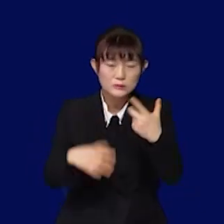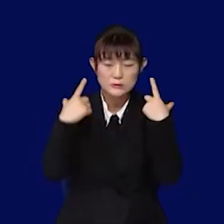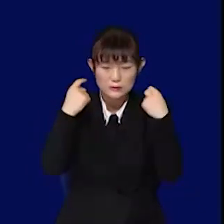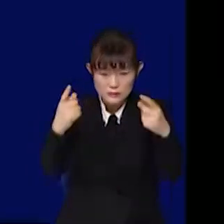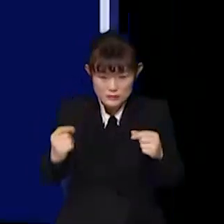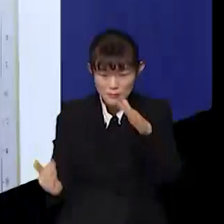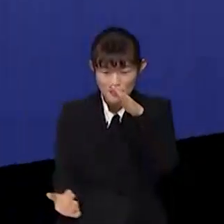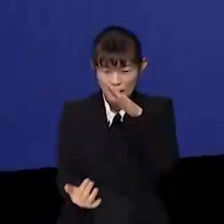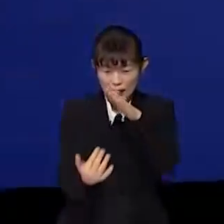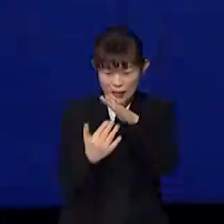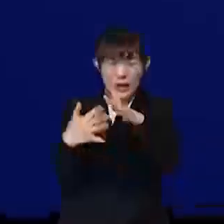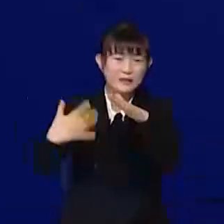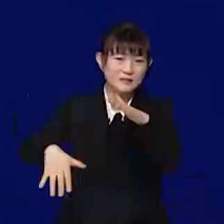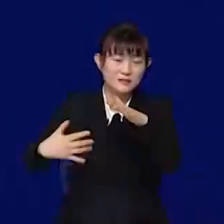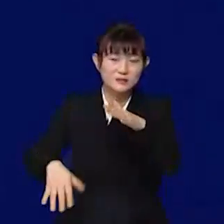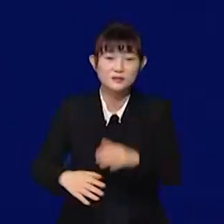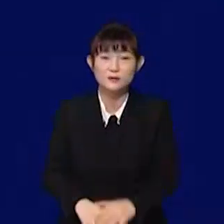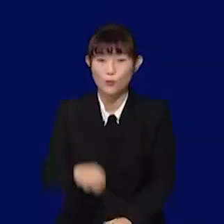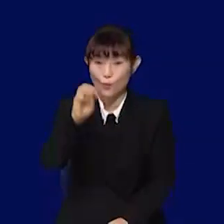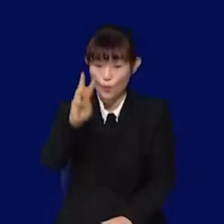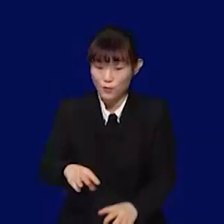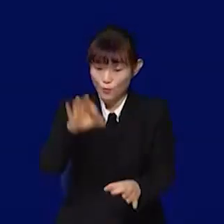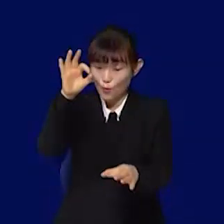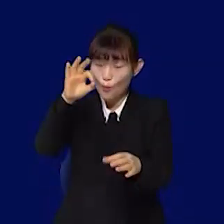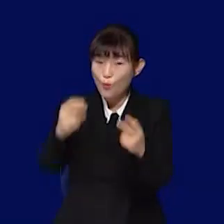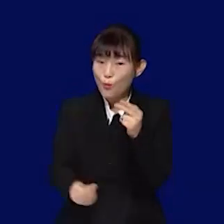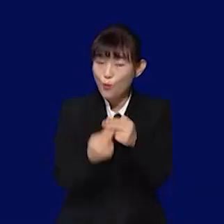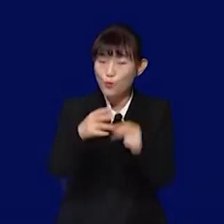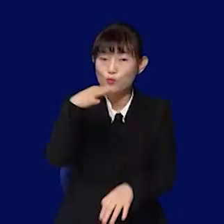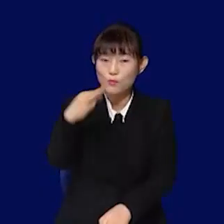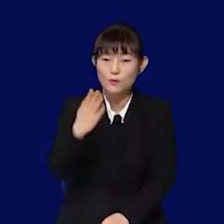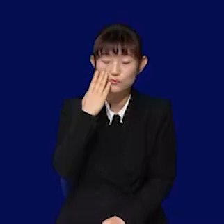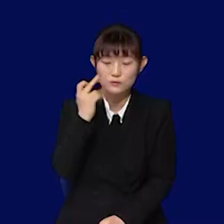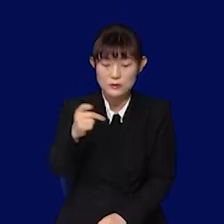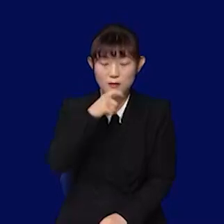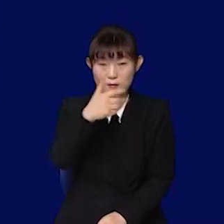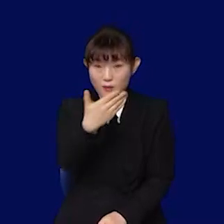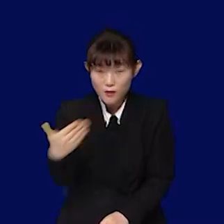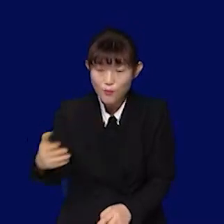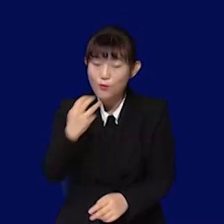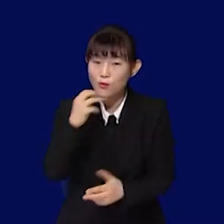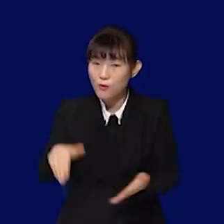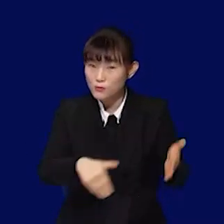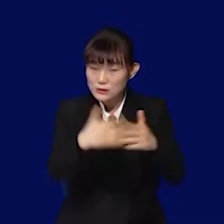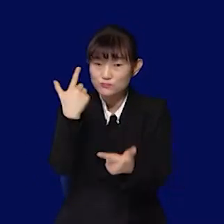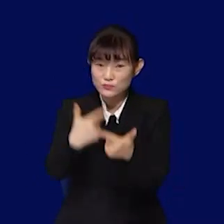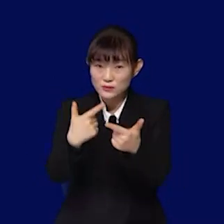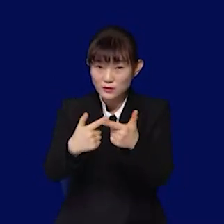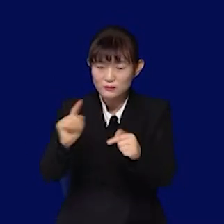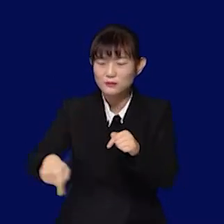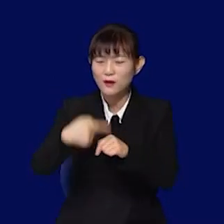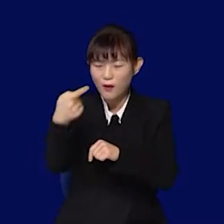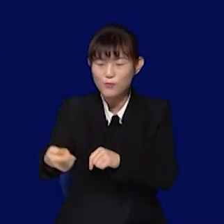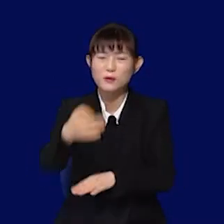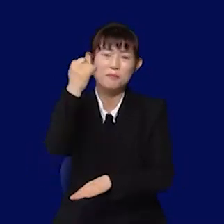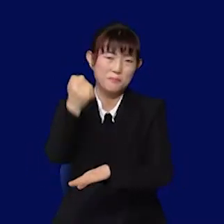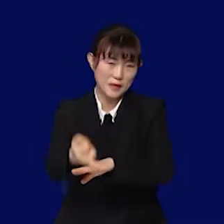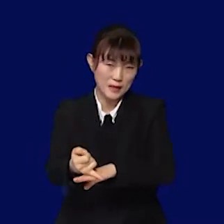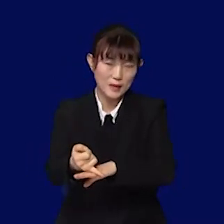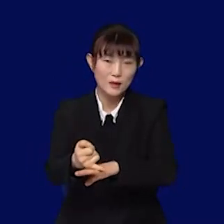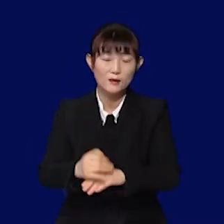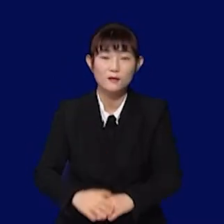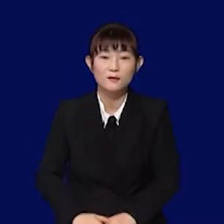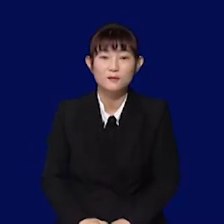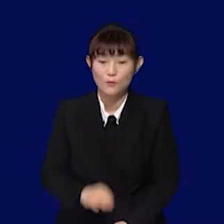여전히 미달인 상황. 특히 광주의 모금액은 울산과 강원, 경기, 부산에 이어 하위권에 머무르고